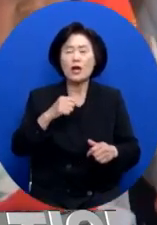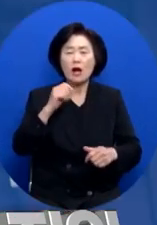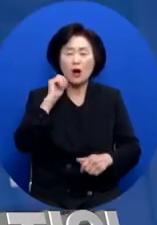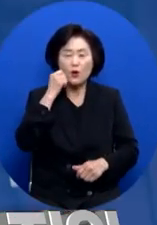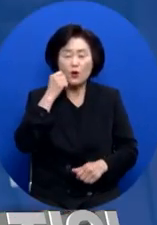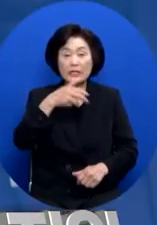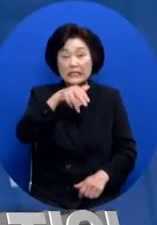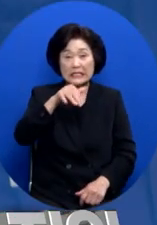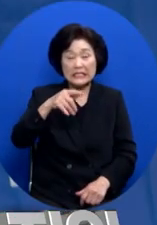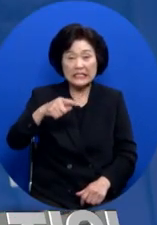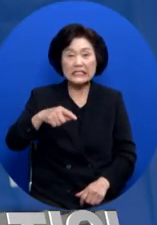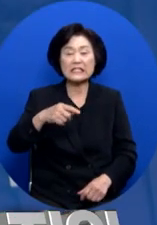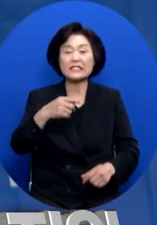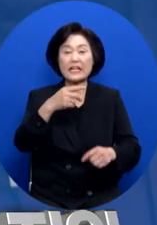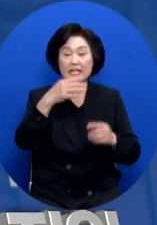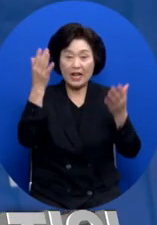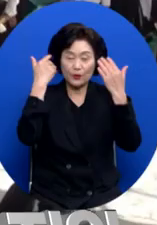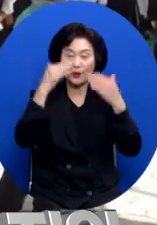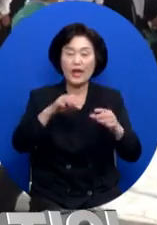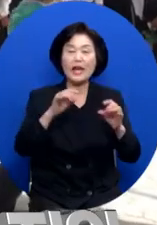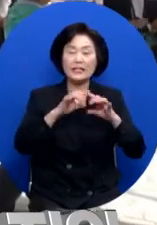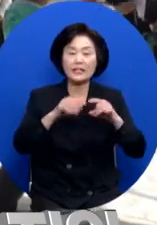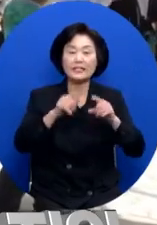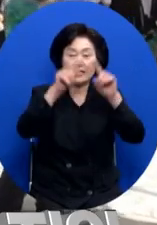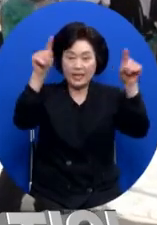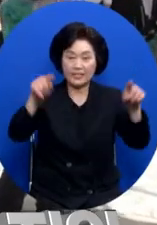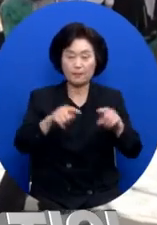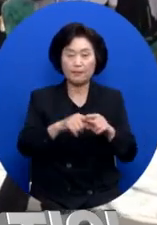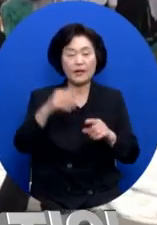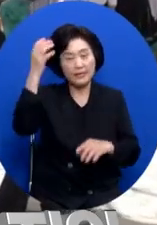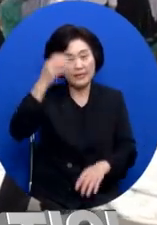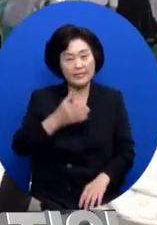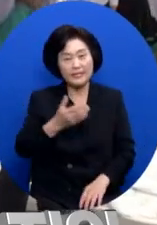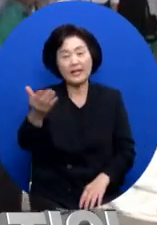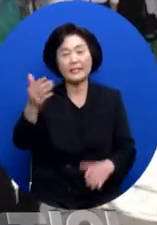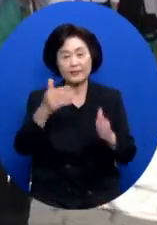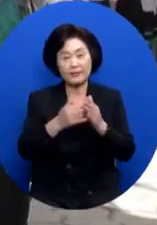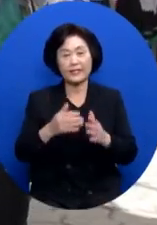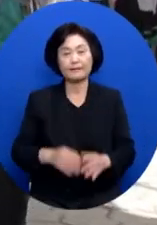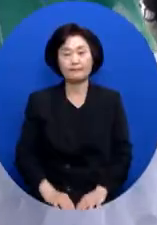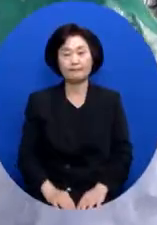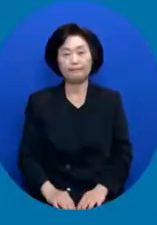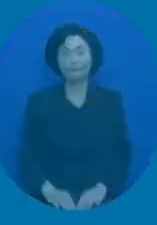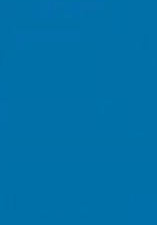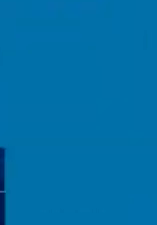24곳에 전자칠판을 기증했습니다. CTS 뉴스가 동행 취재했습니다.